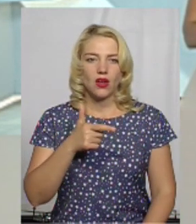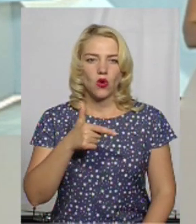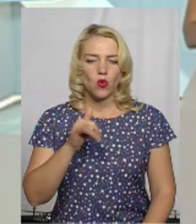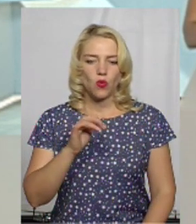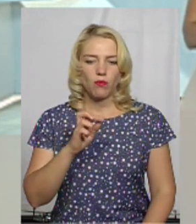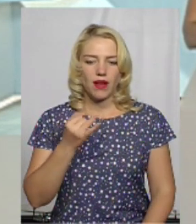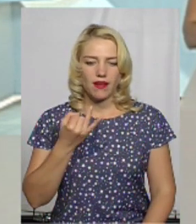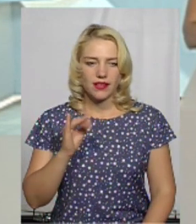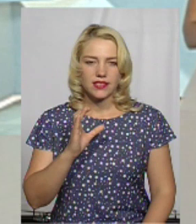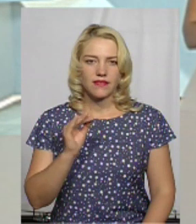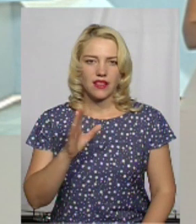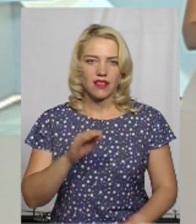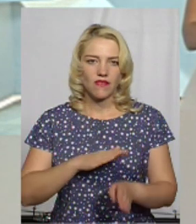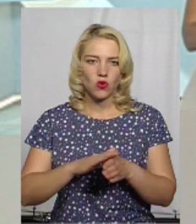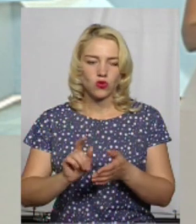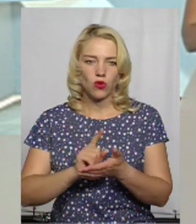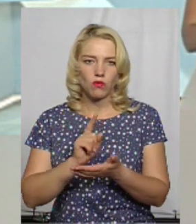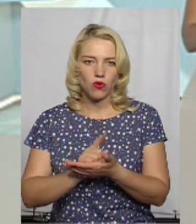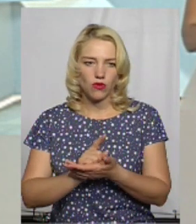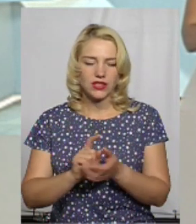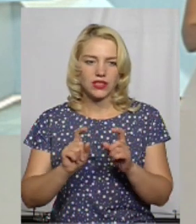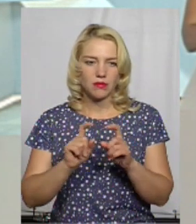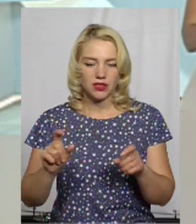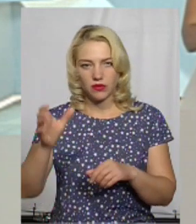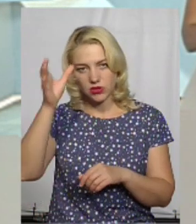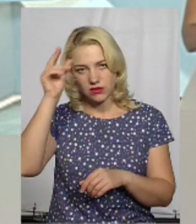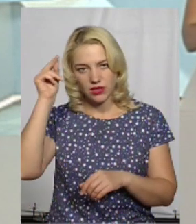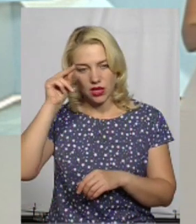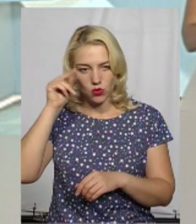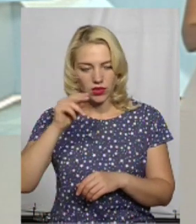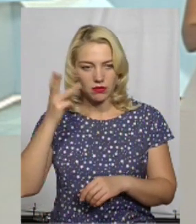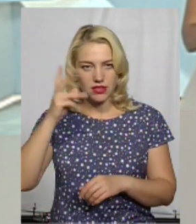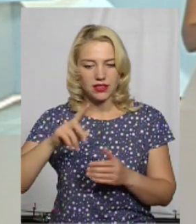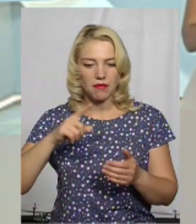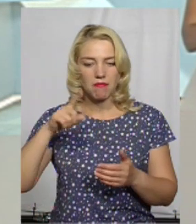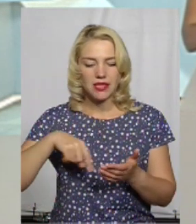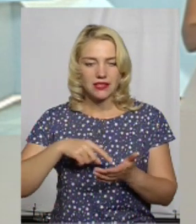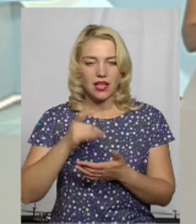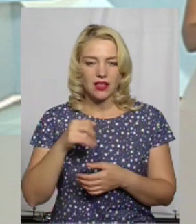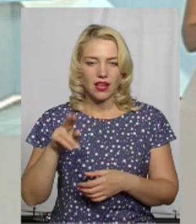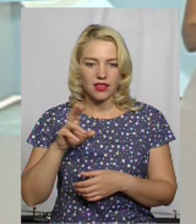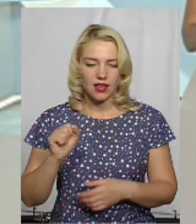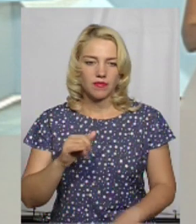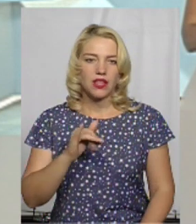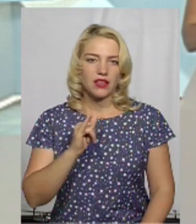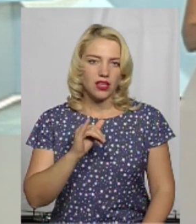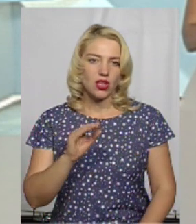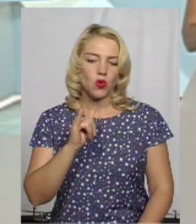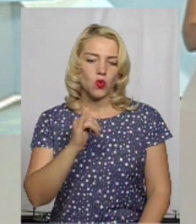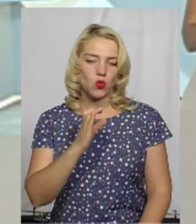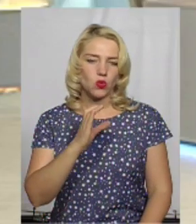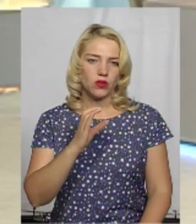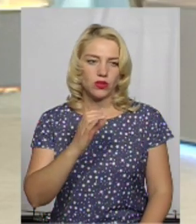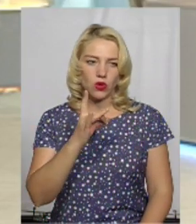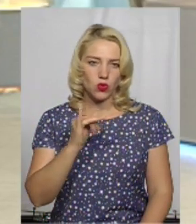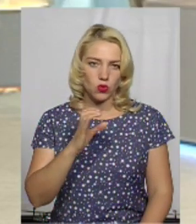виконуючою обов'язки директора Департаменту освіти та науки Хмельницької міської ради, та Світланою Русіною, журналісткою та